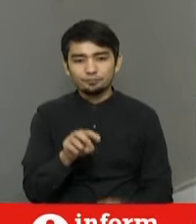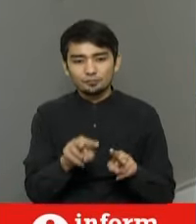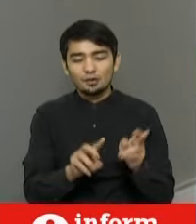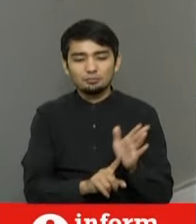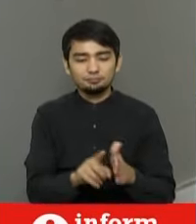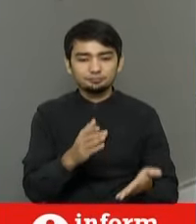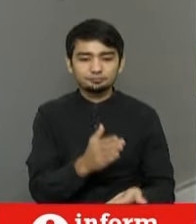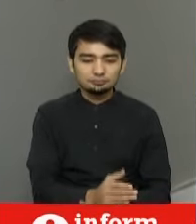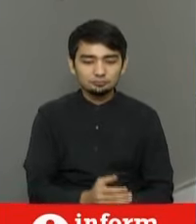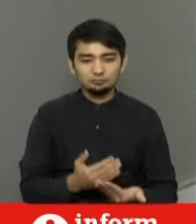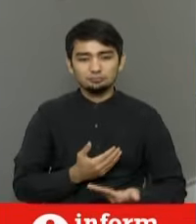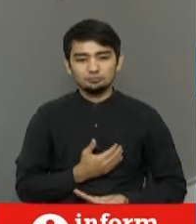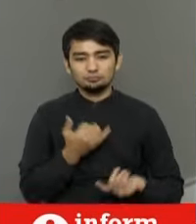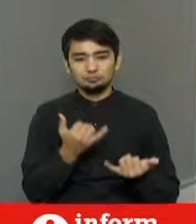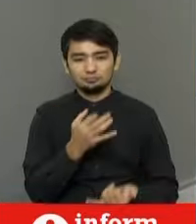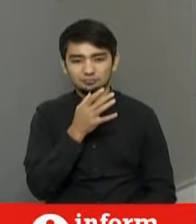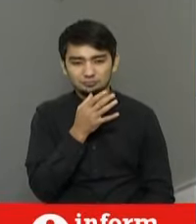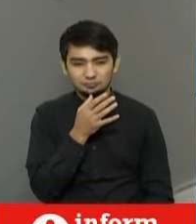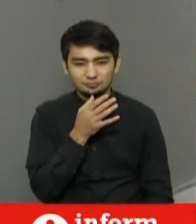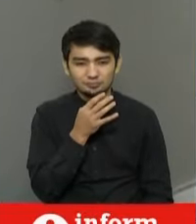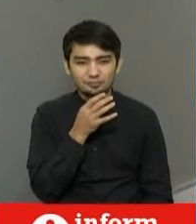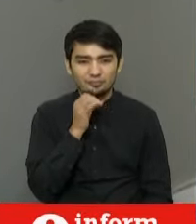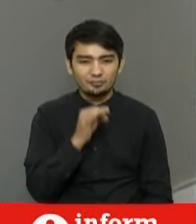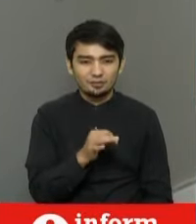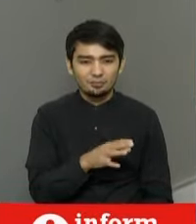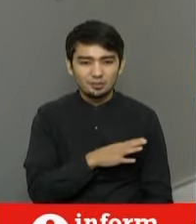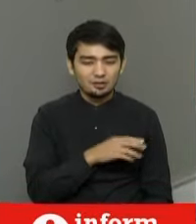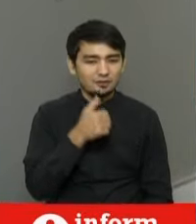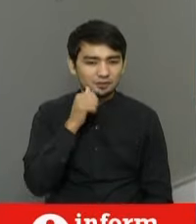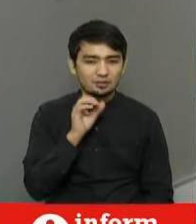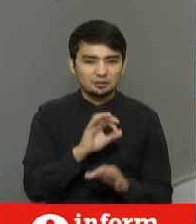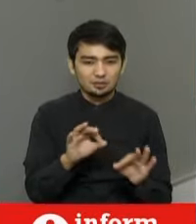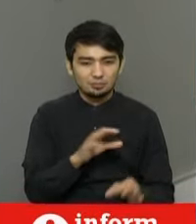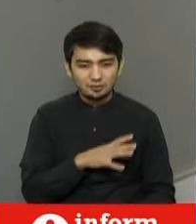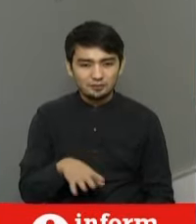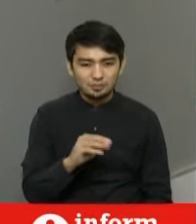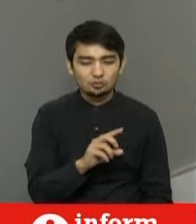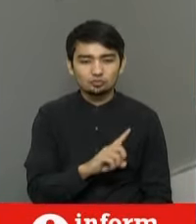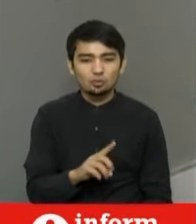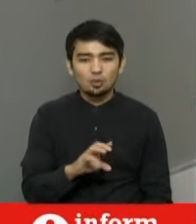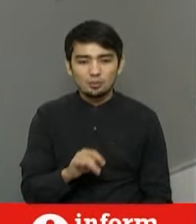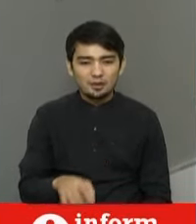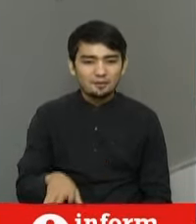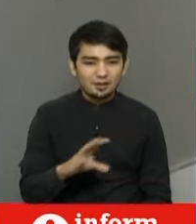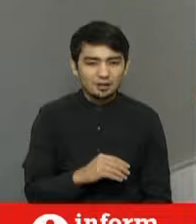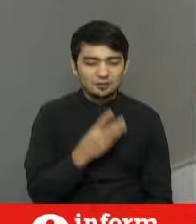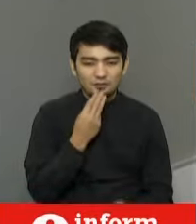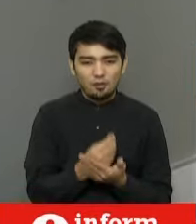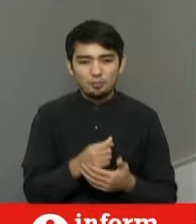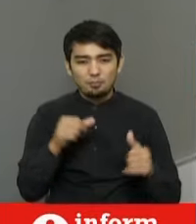настоящее время им было вчера сказано чтобы они нам предоставили все свои